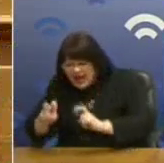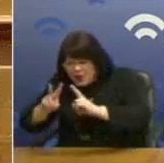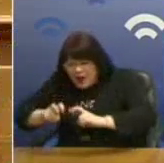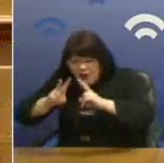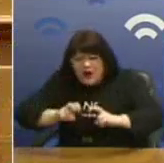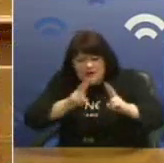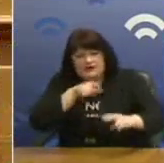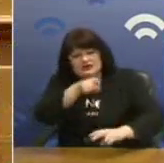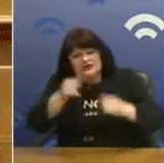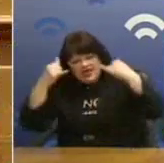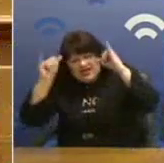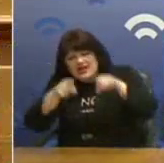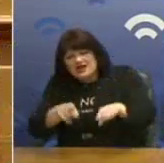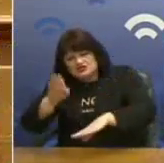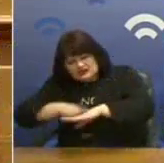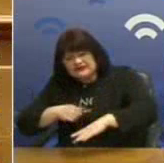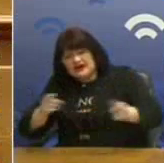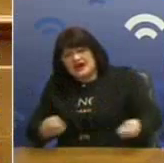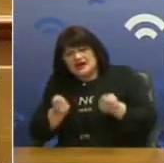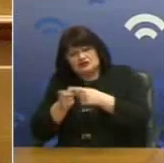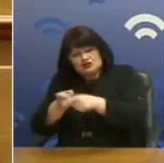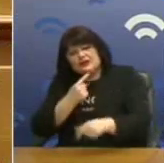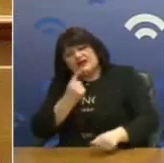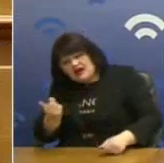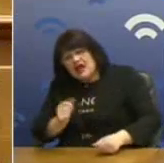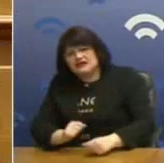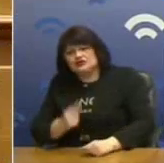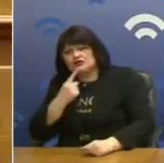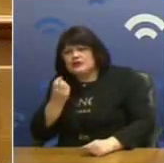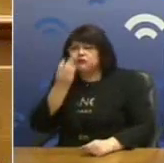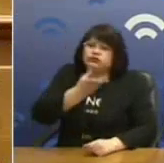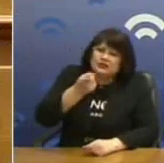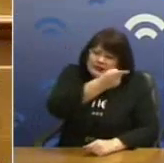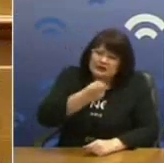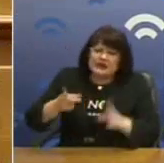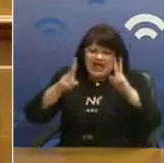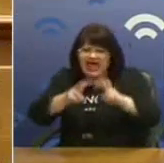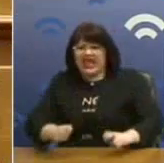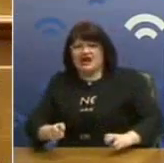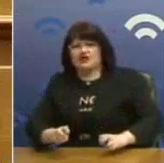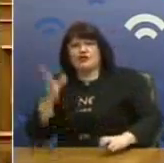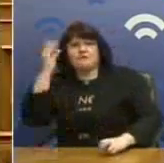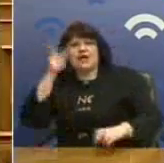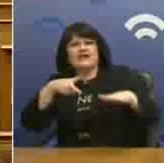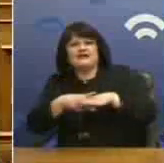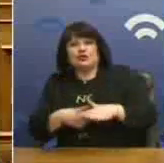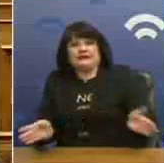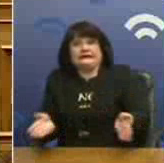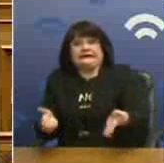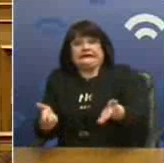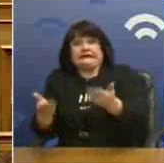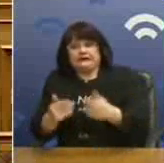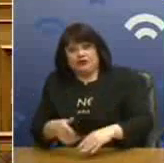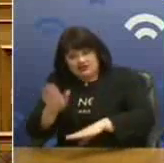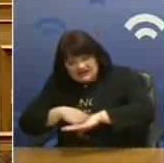τους εργαζόμενους, διότι γίνεται σφυριχτή ο έλεγχος και το μαθαίνει η τράπεζα και διώξει. Ενοχοποιείτε τους εργαζόμενους στο